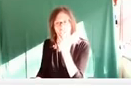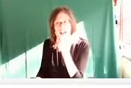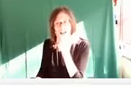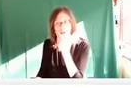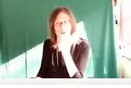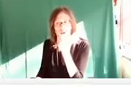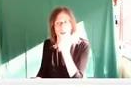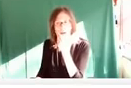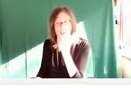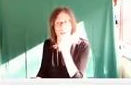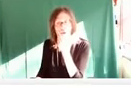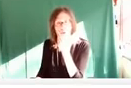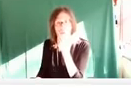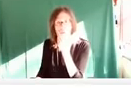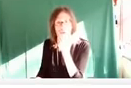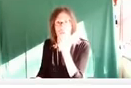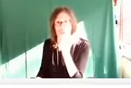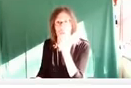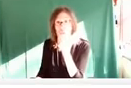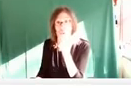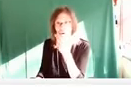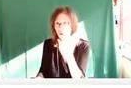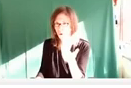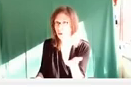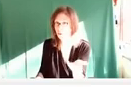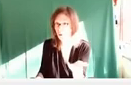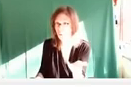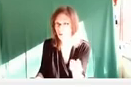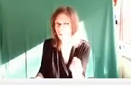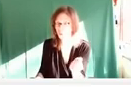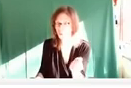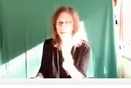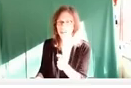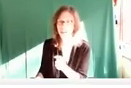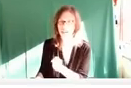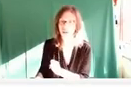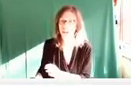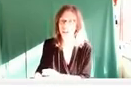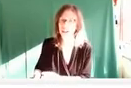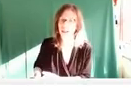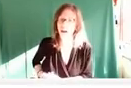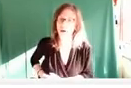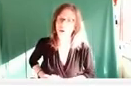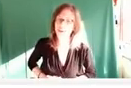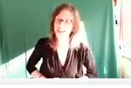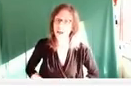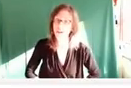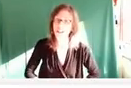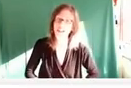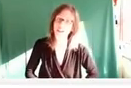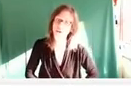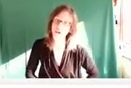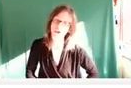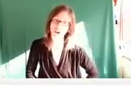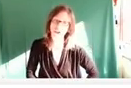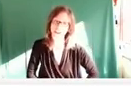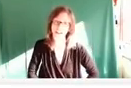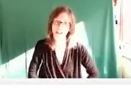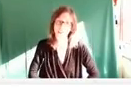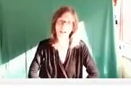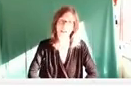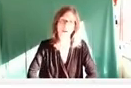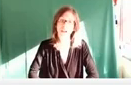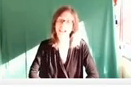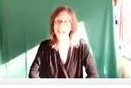Une des publications qui a vraiment mis le feu aux poudres, que vous allez voir aussi beaucoup cité dans le domaine, c'est en médecine un chercheur